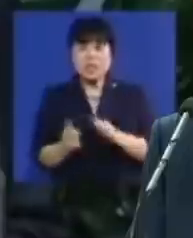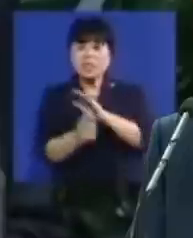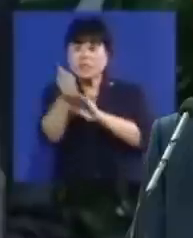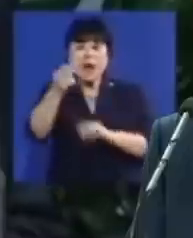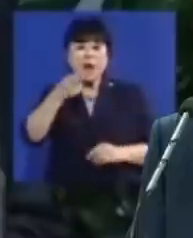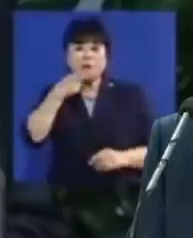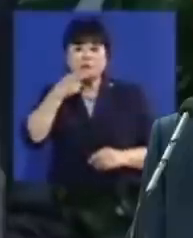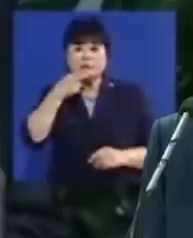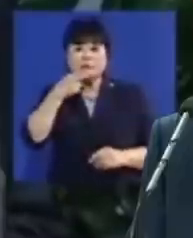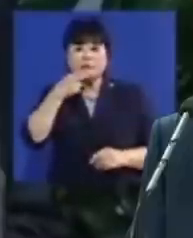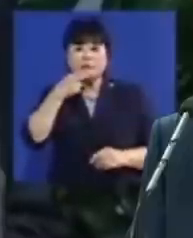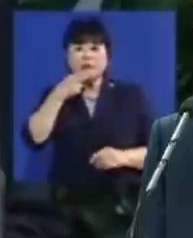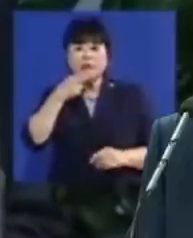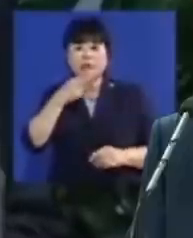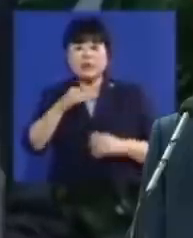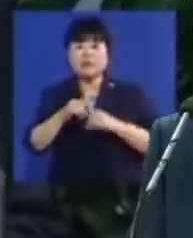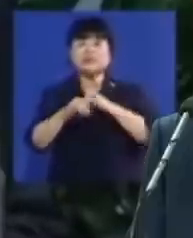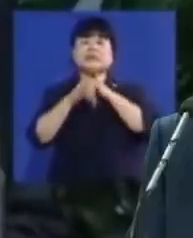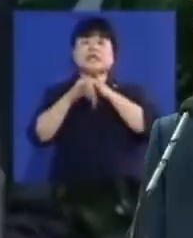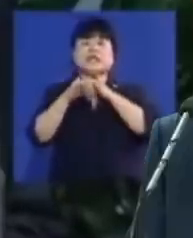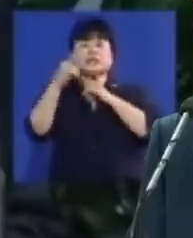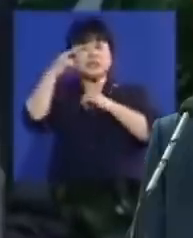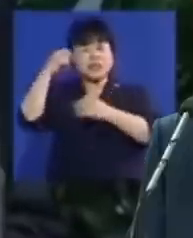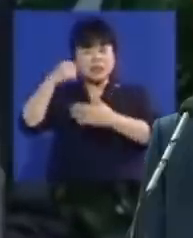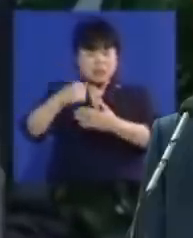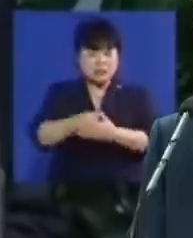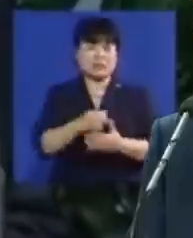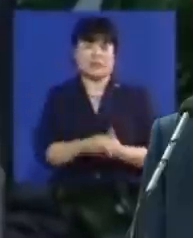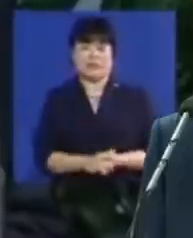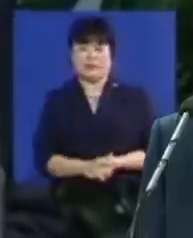없어서 자살하려고 작정을 했는데,